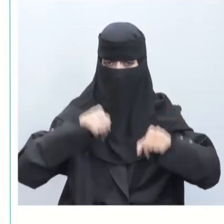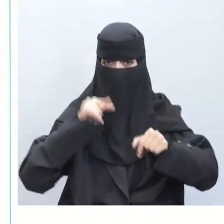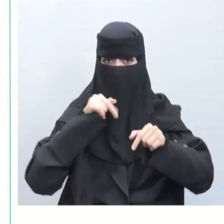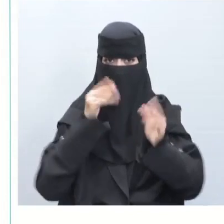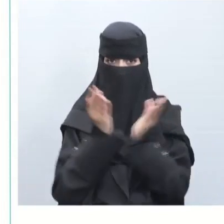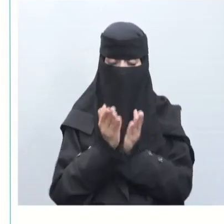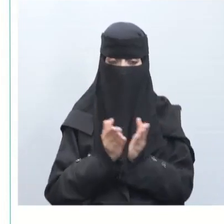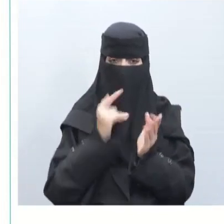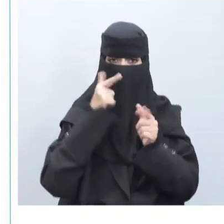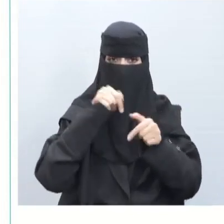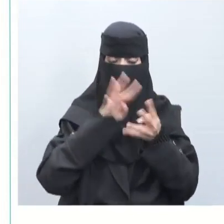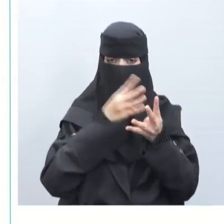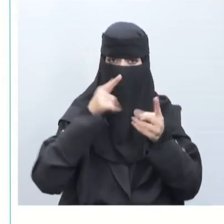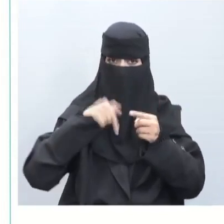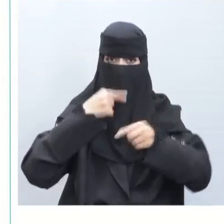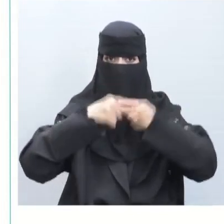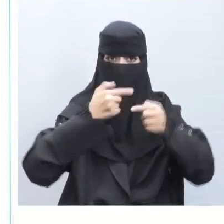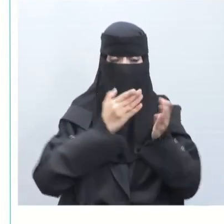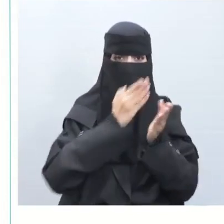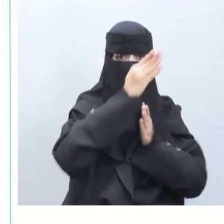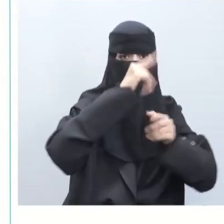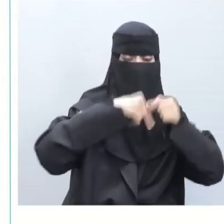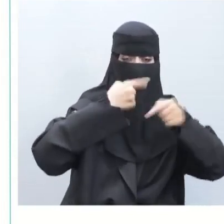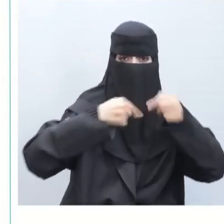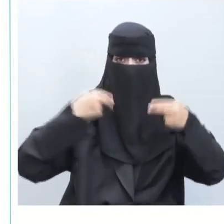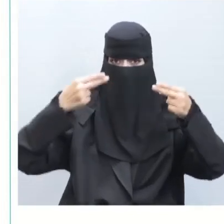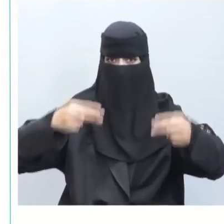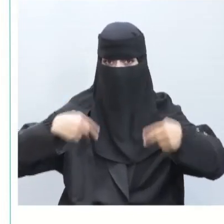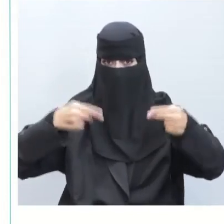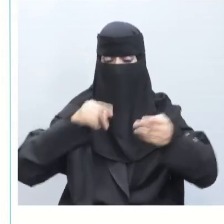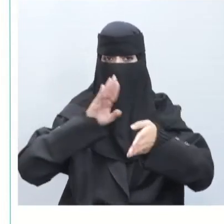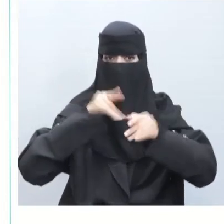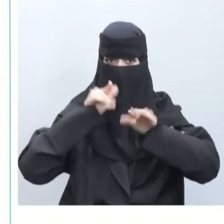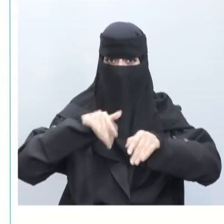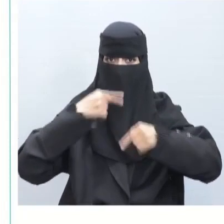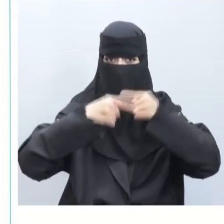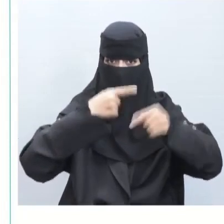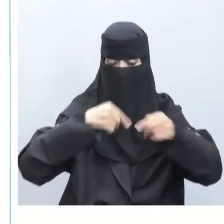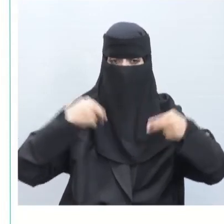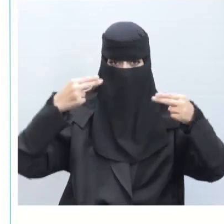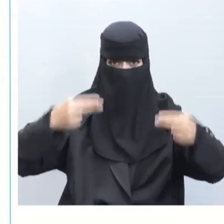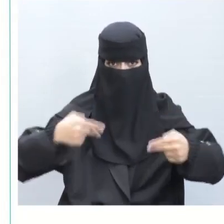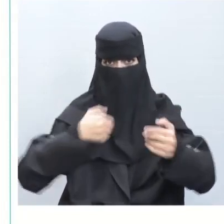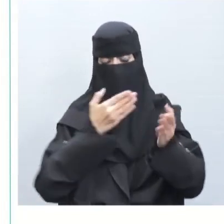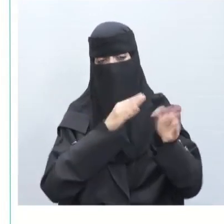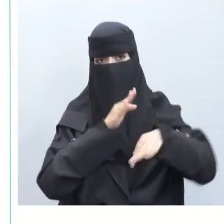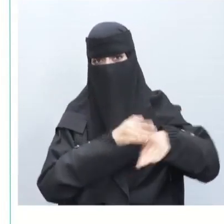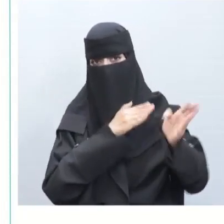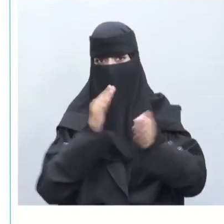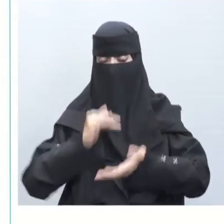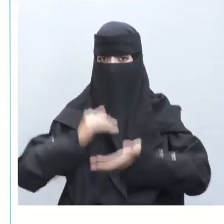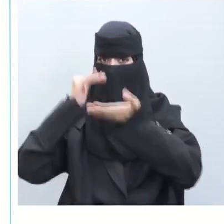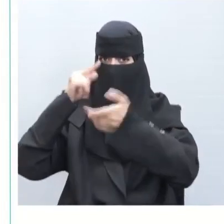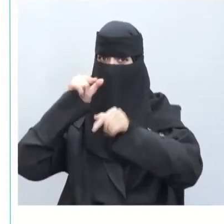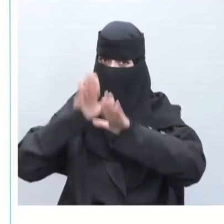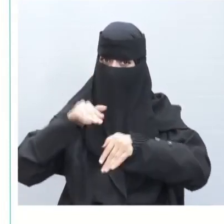لاستدامه الفعاليه اذا دراسه الجدوى هو جدوى استمرار الفعاليه وخدماتها او منتجاتها